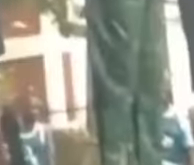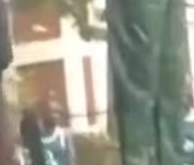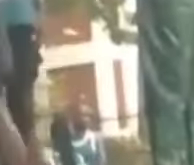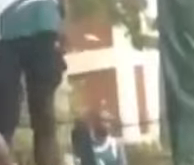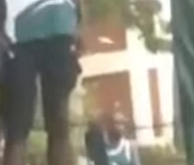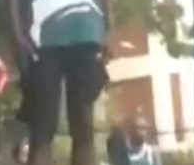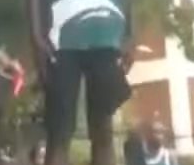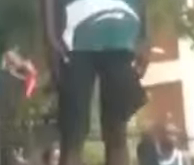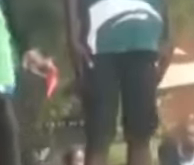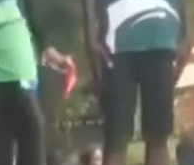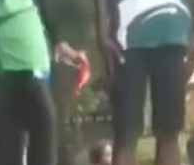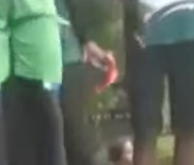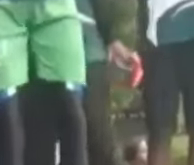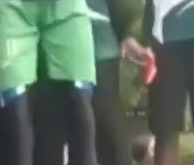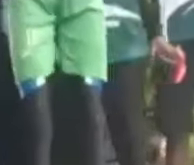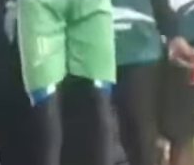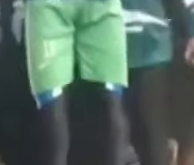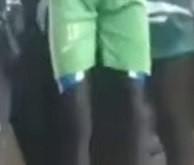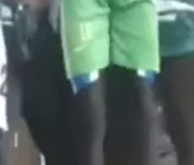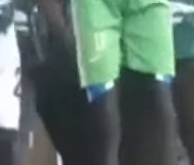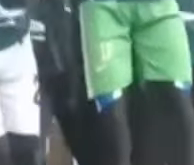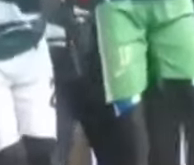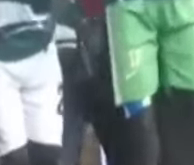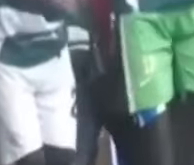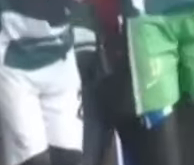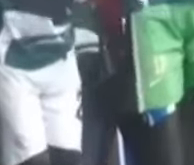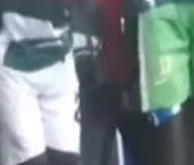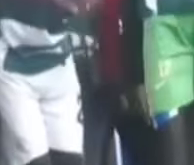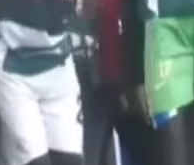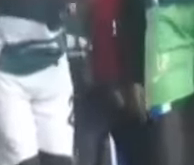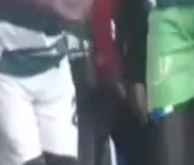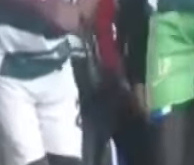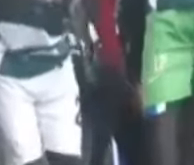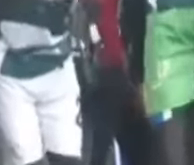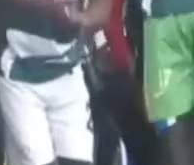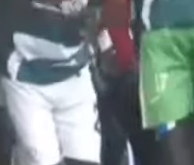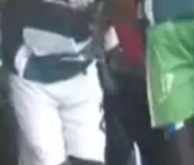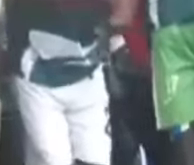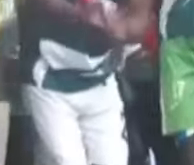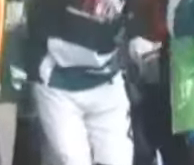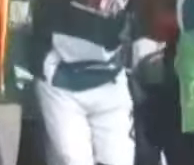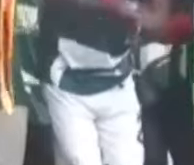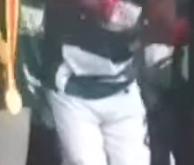ensimbi eziyambako abayizi abaliko obulemu okumaliriza emisomo gyabwe e Makerere.